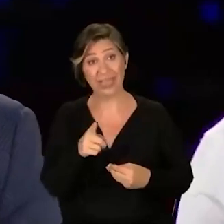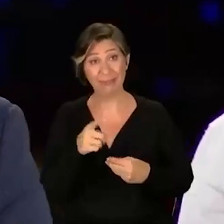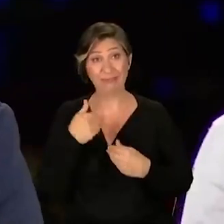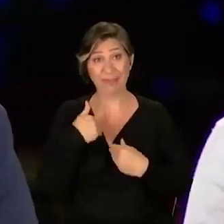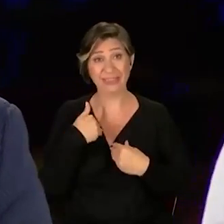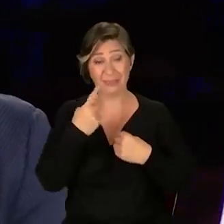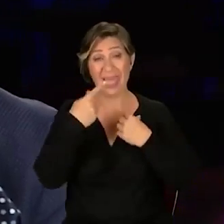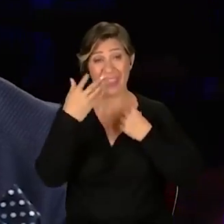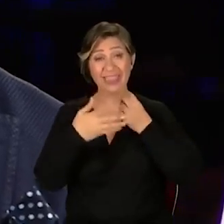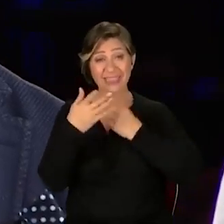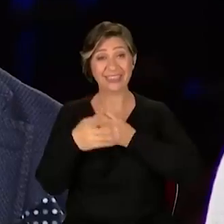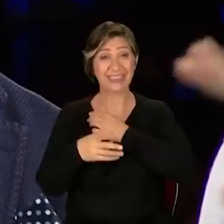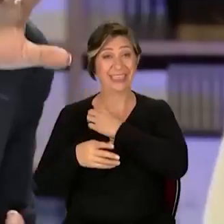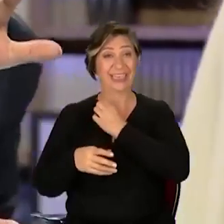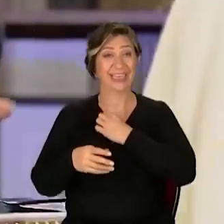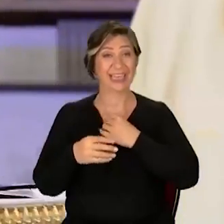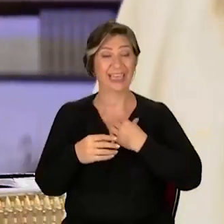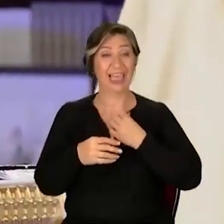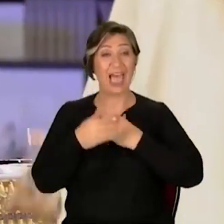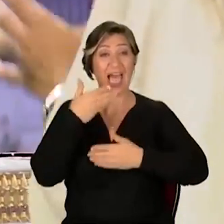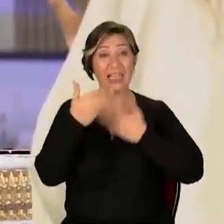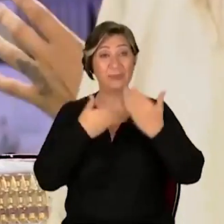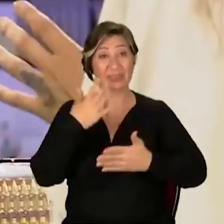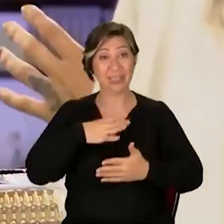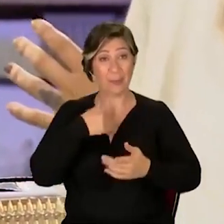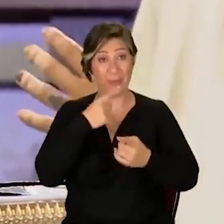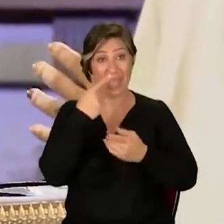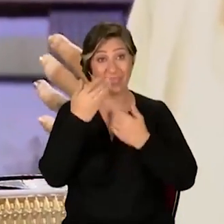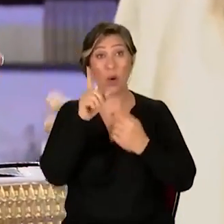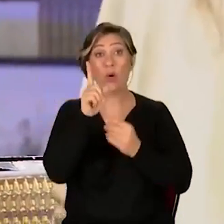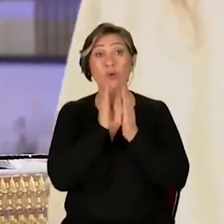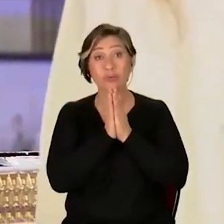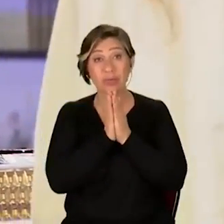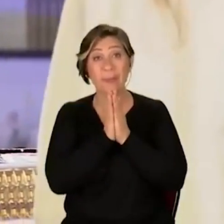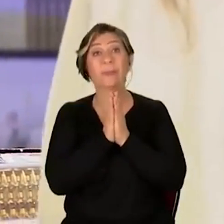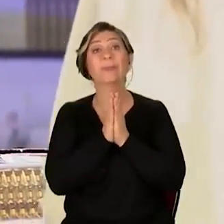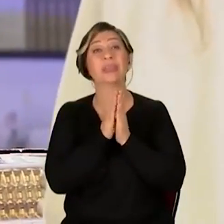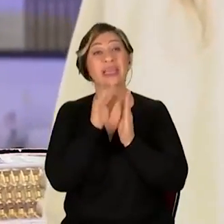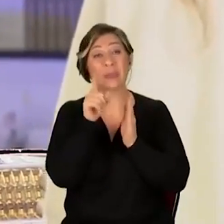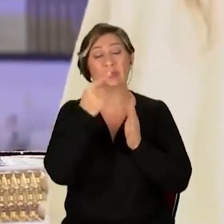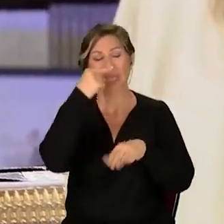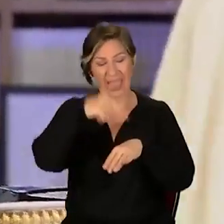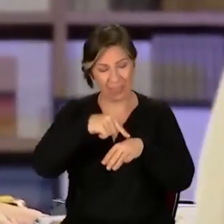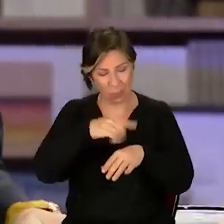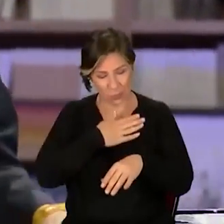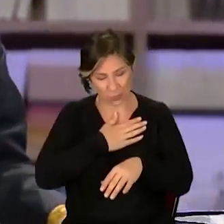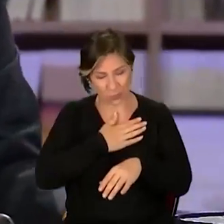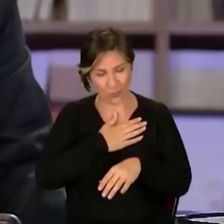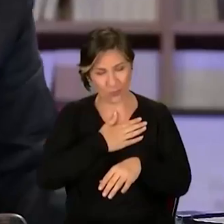Bence tanımlasın onu efendim. Şimdi tam anlatmak istediğin şey. Yok, ben bir anlatayım mı? Hayır, bir özür dilerim. Tamam. Bir dakika. Yani ben şuna inanıyorum. Mesela